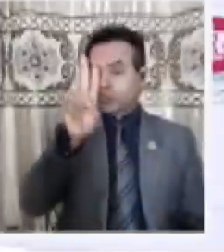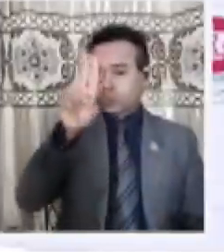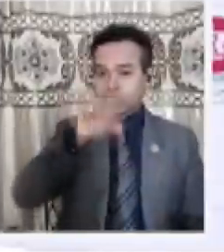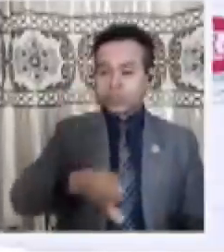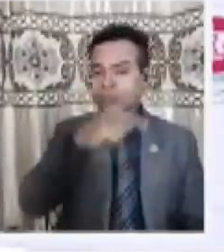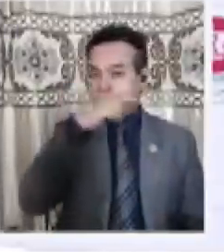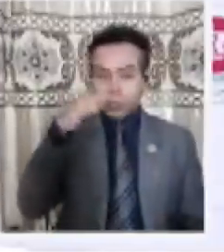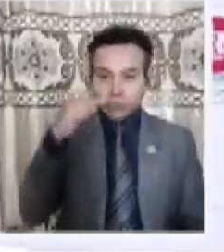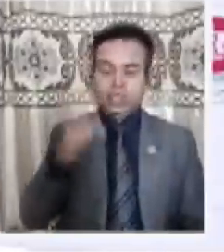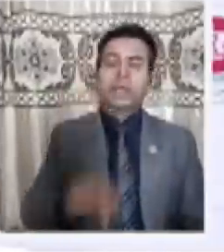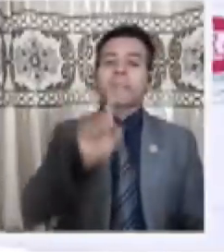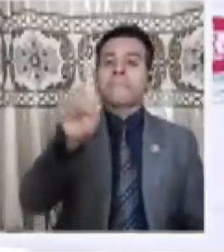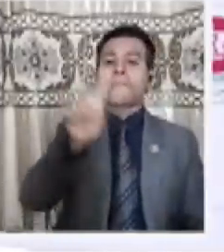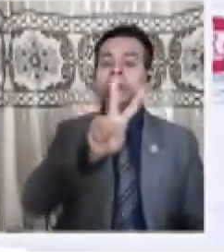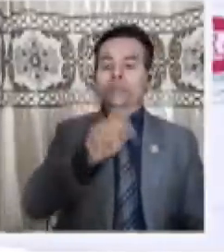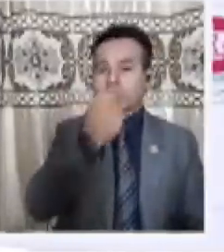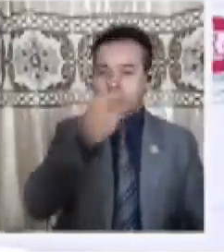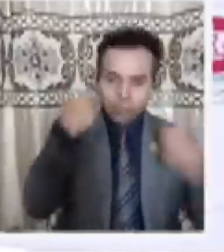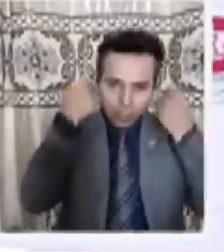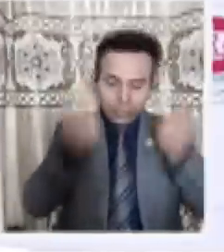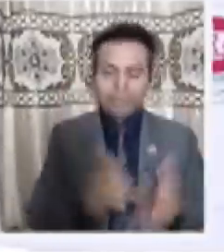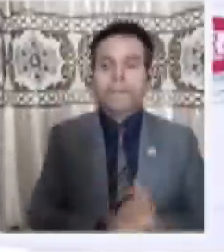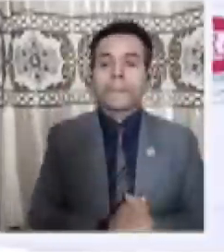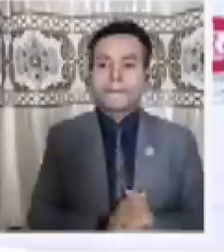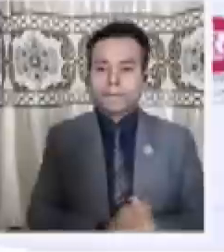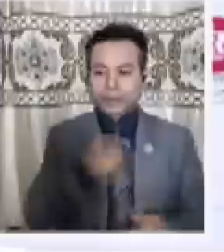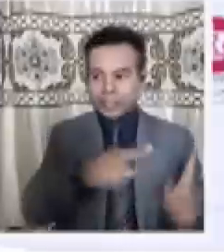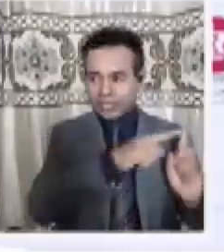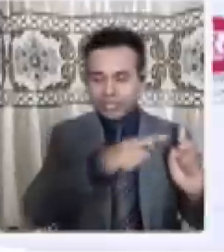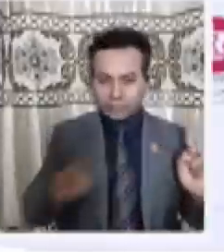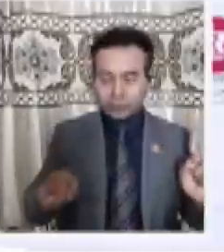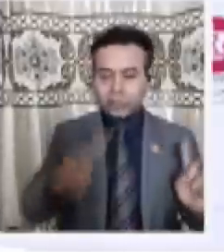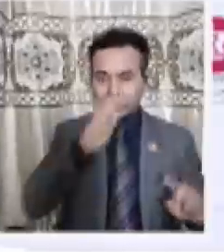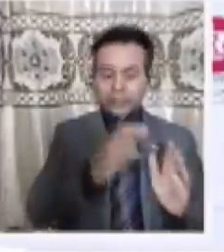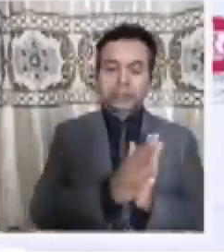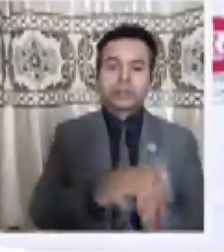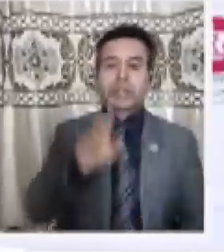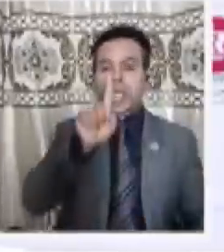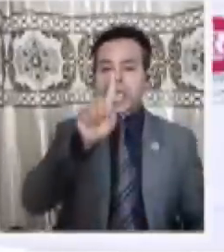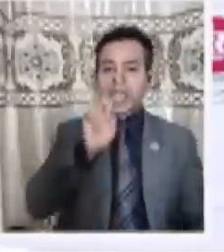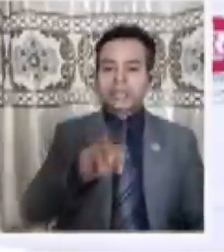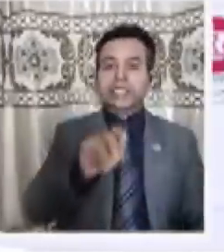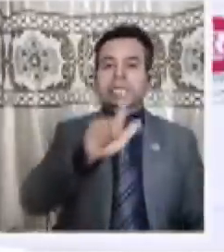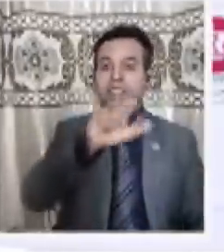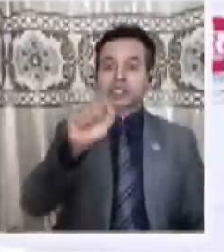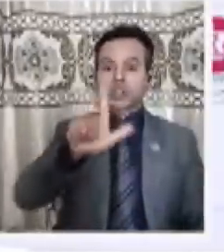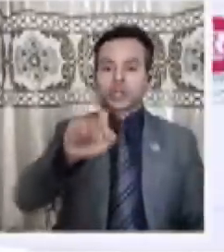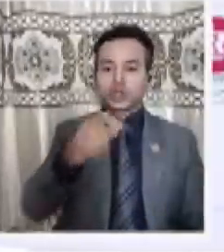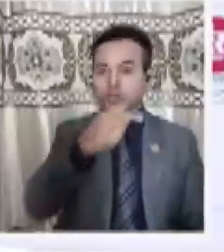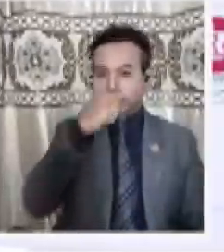নারী। এ পর্যন্ত পুরুষ মৃত্যুবরণ করেছেন 1,770 জন এবং নারী